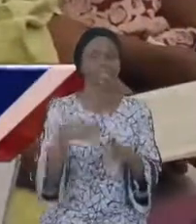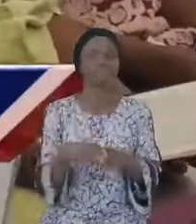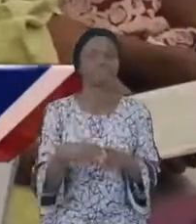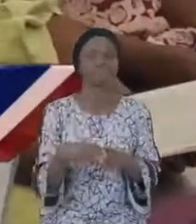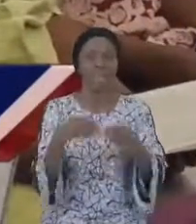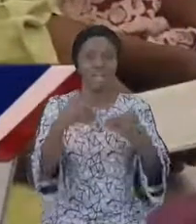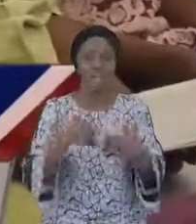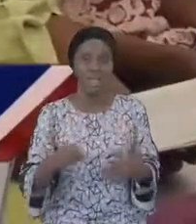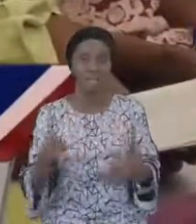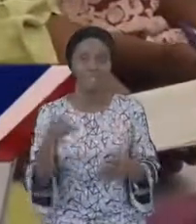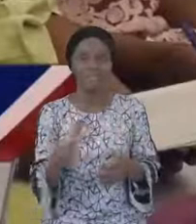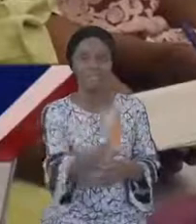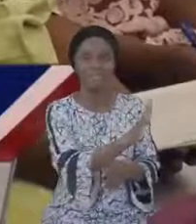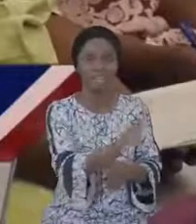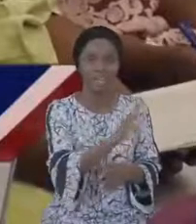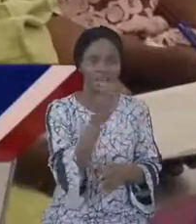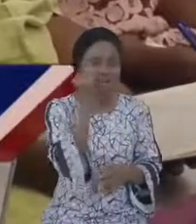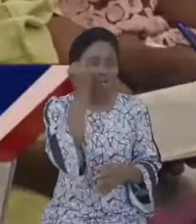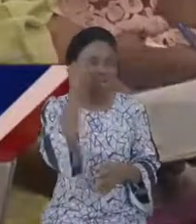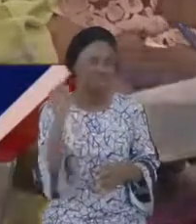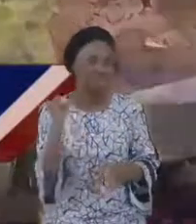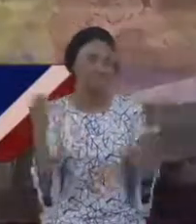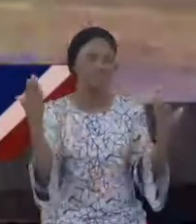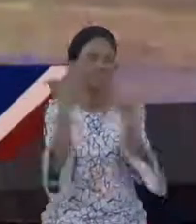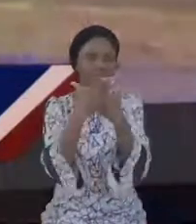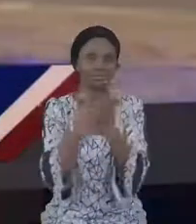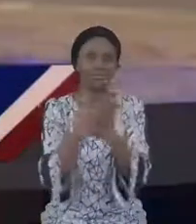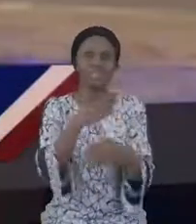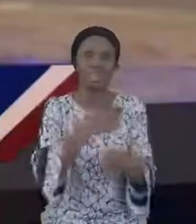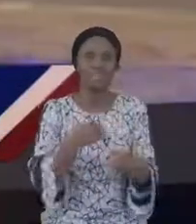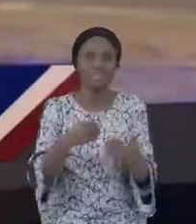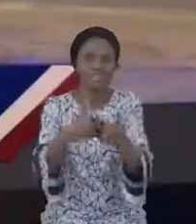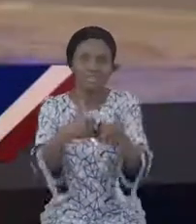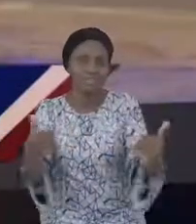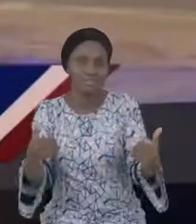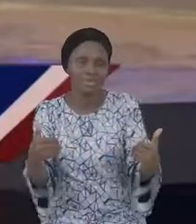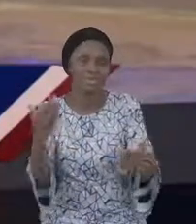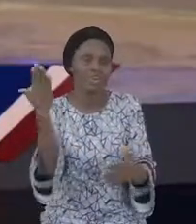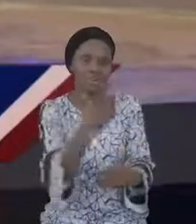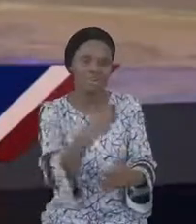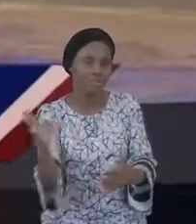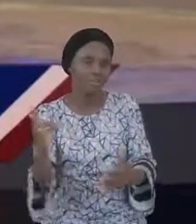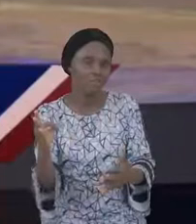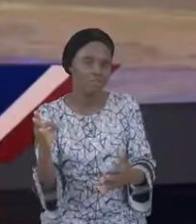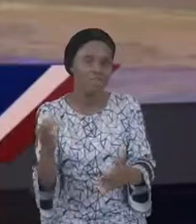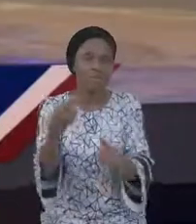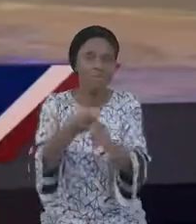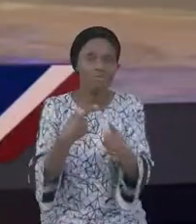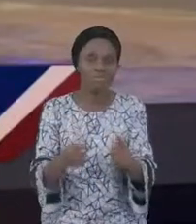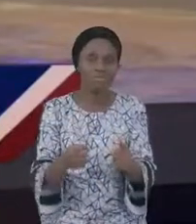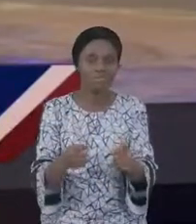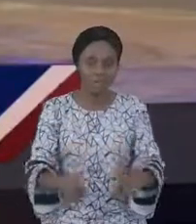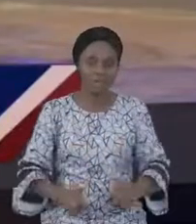ont l'intelligence obscurcie. Ils sont étrangers à la vie de Dieu à cause